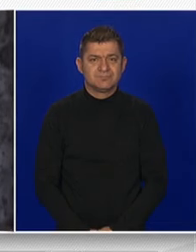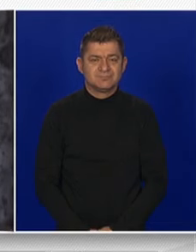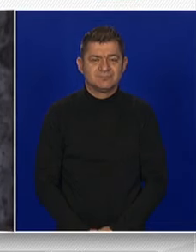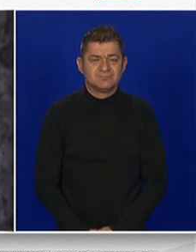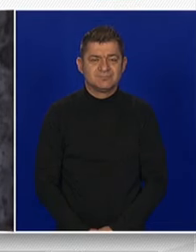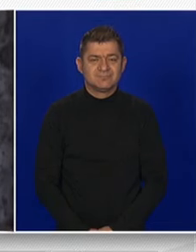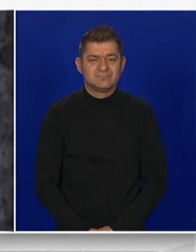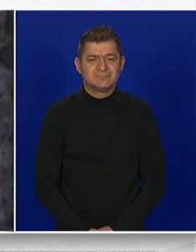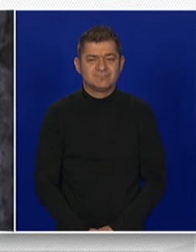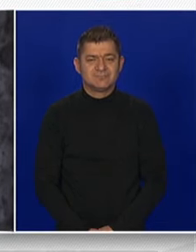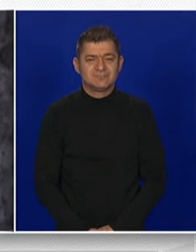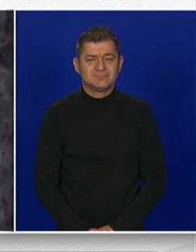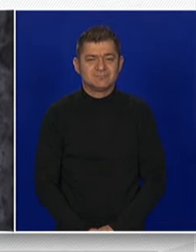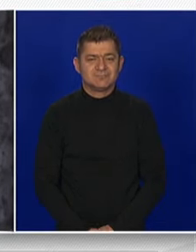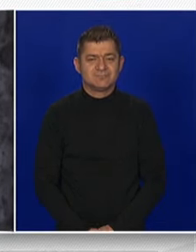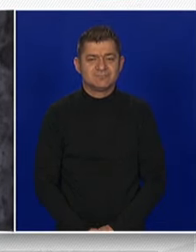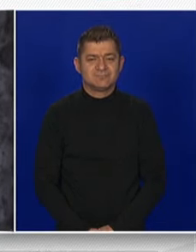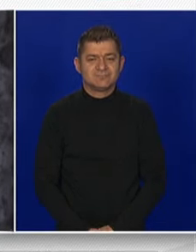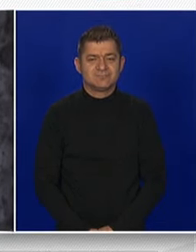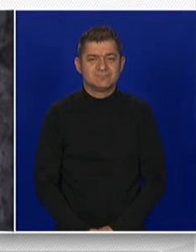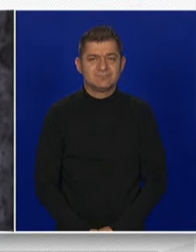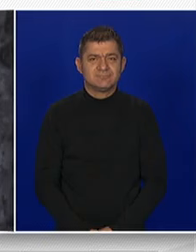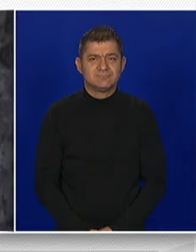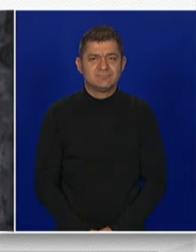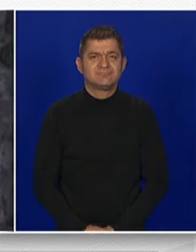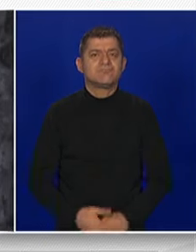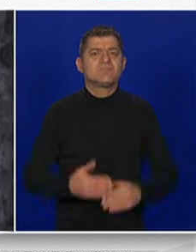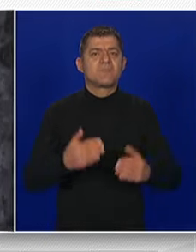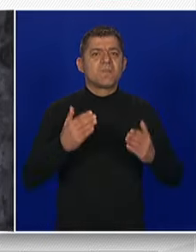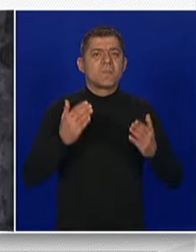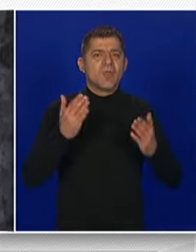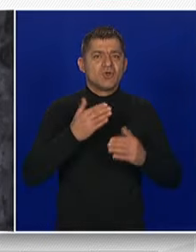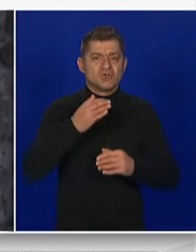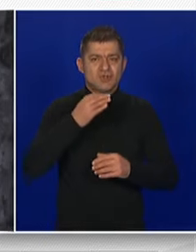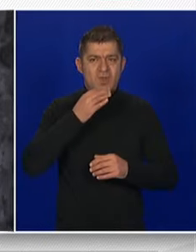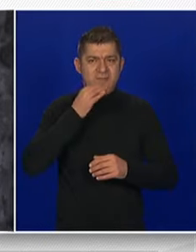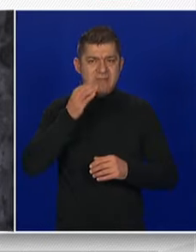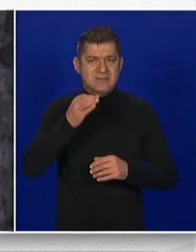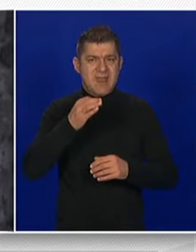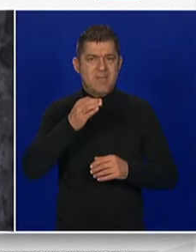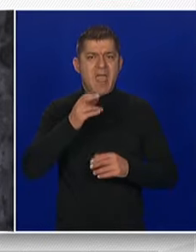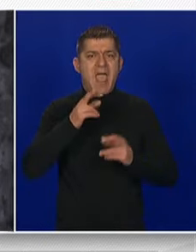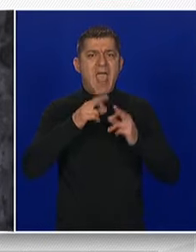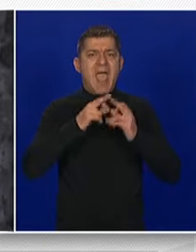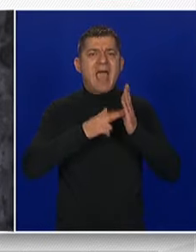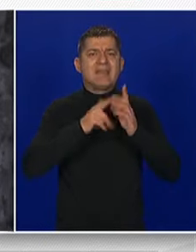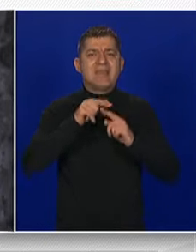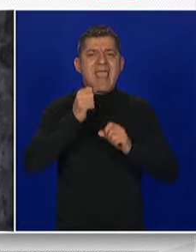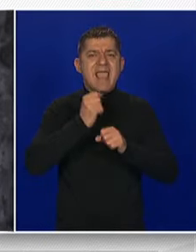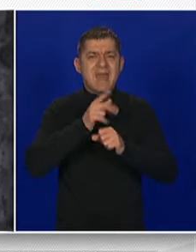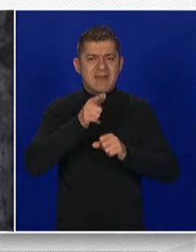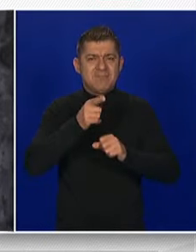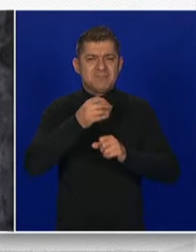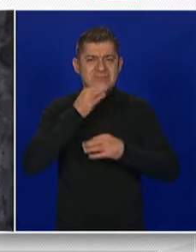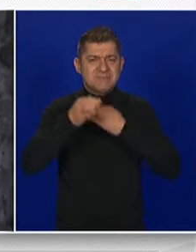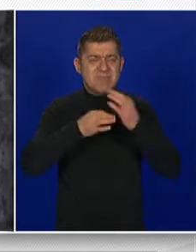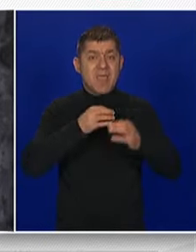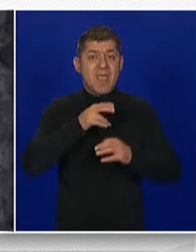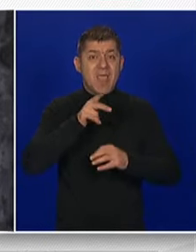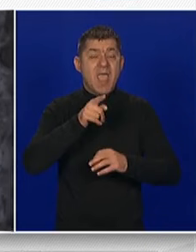Dakle, ono što je važno reći oko antigenskih testiranja je da postoji više načina upotrebe